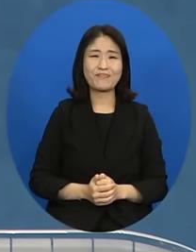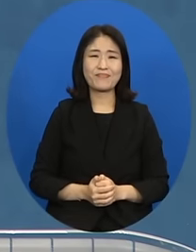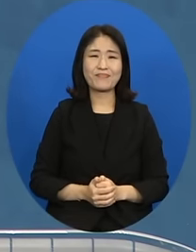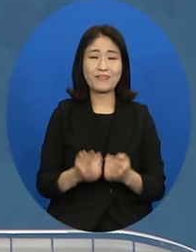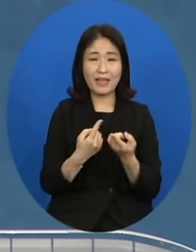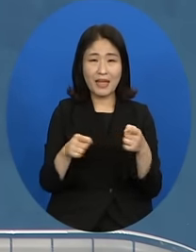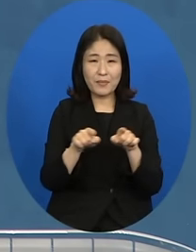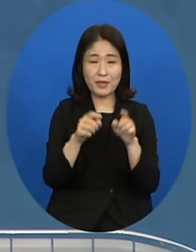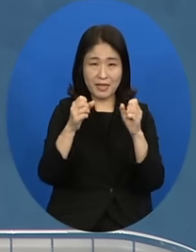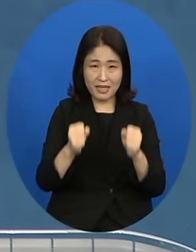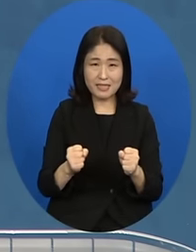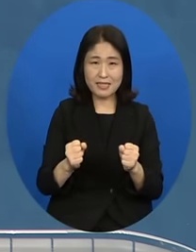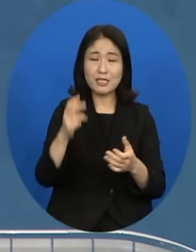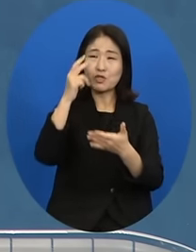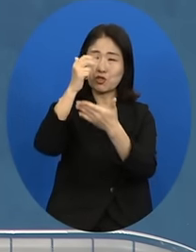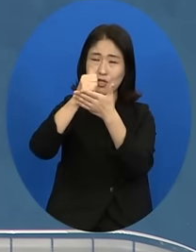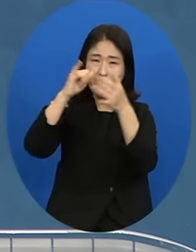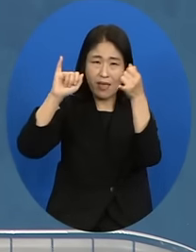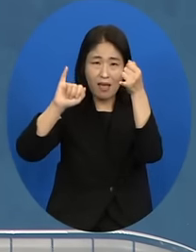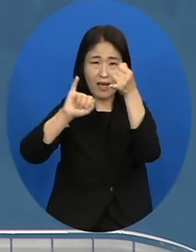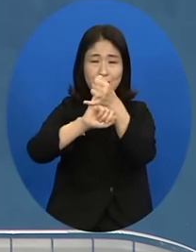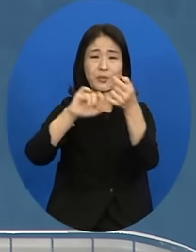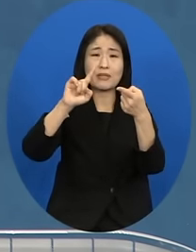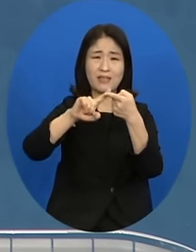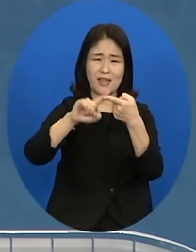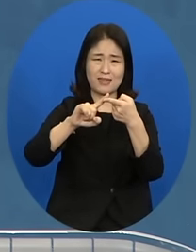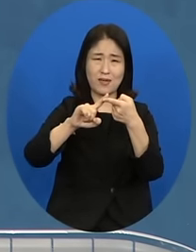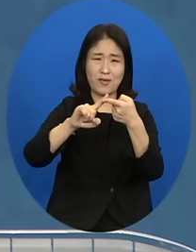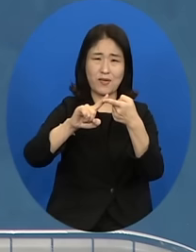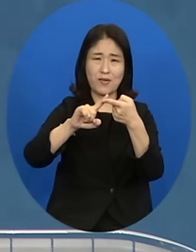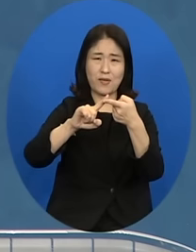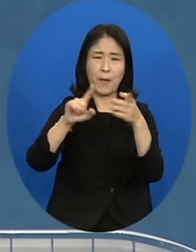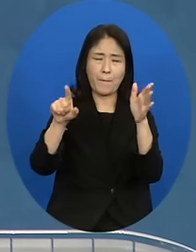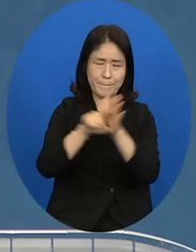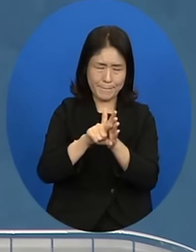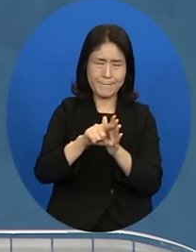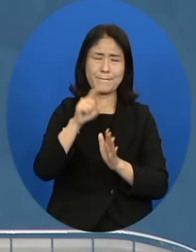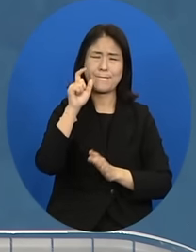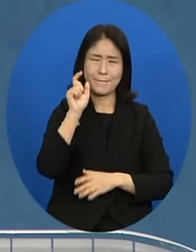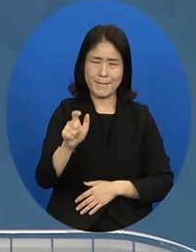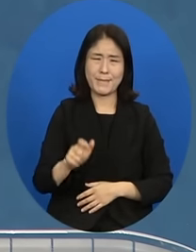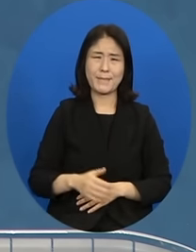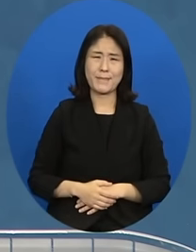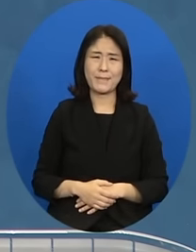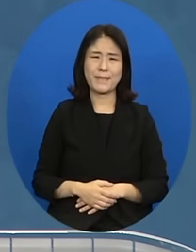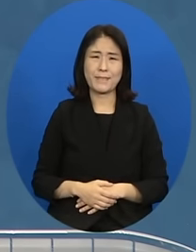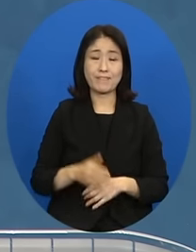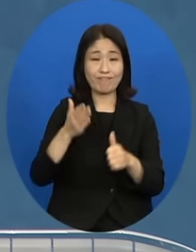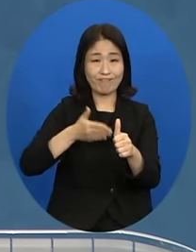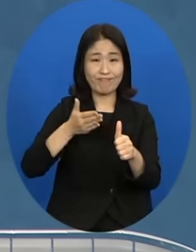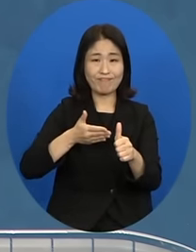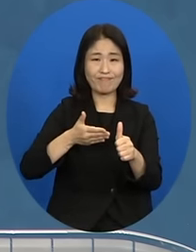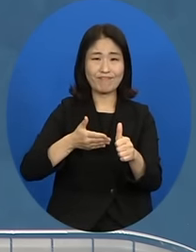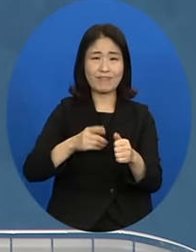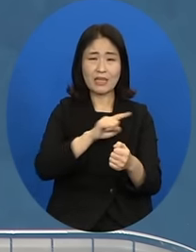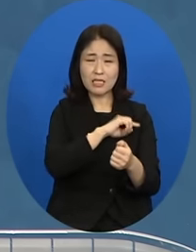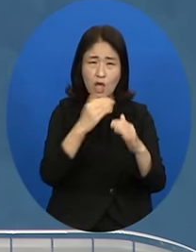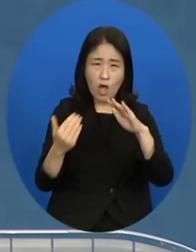함께 하시겠다고 하신 주의 약속을 굳게 붙드세요. 이게 우리에게 주신 최고의 복이자